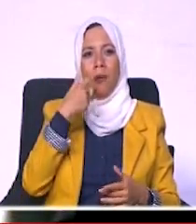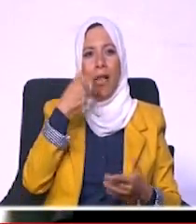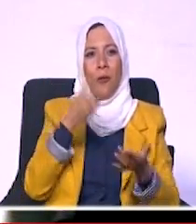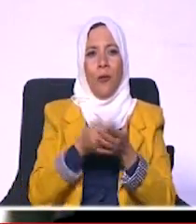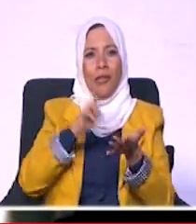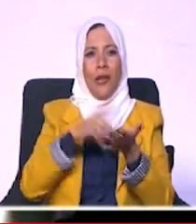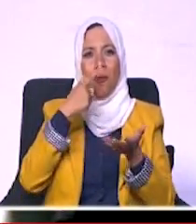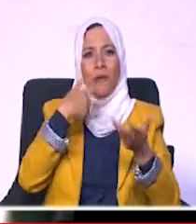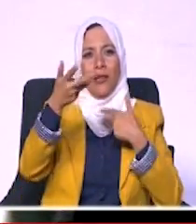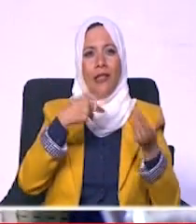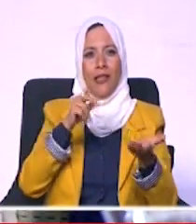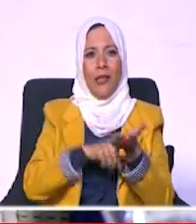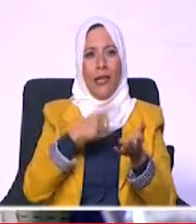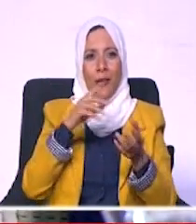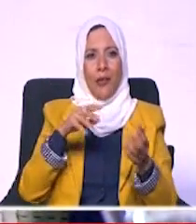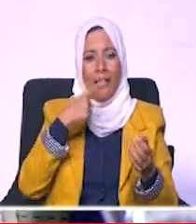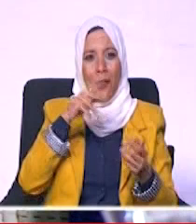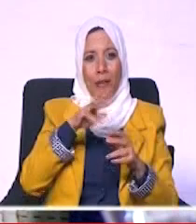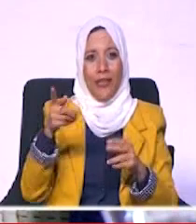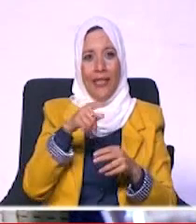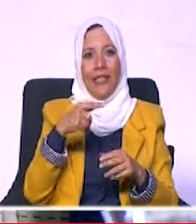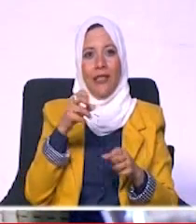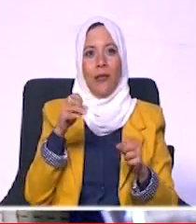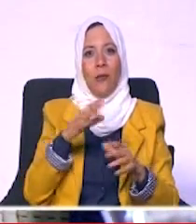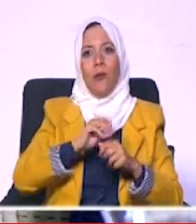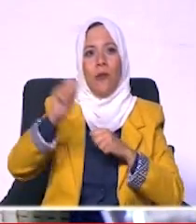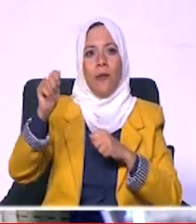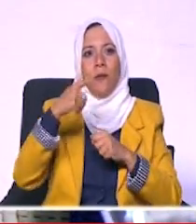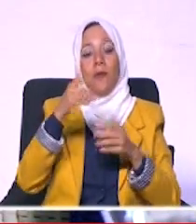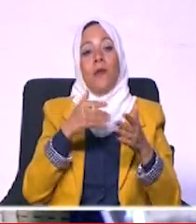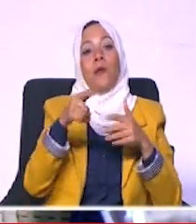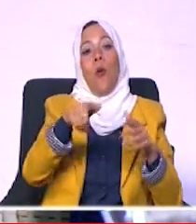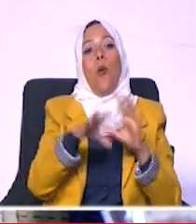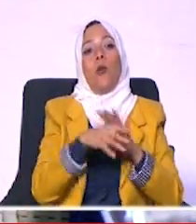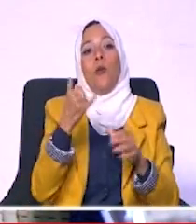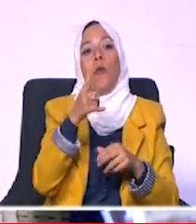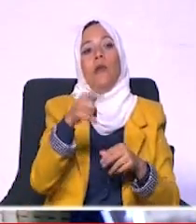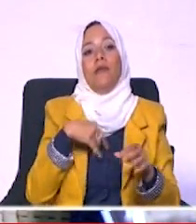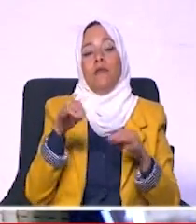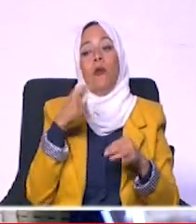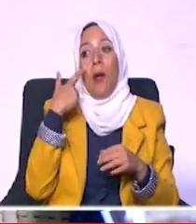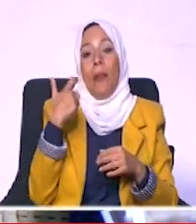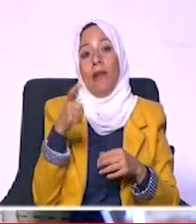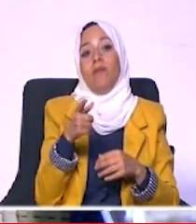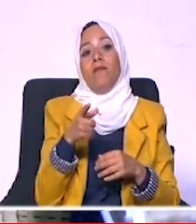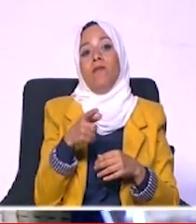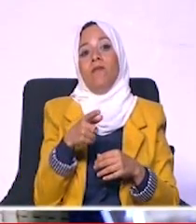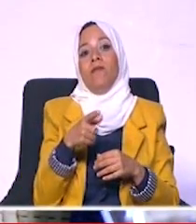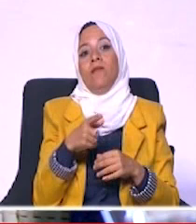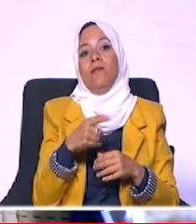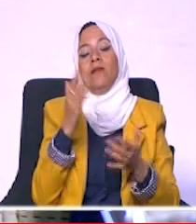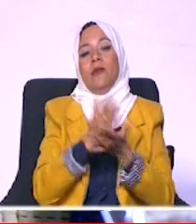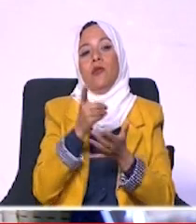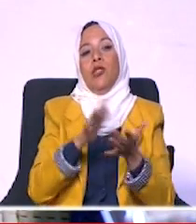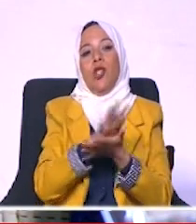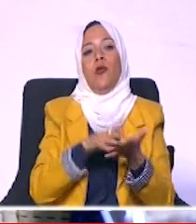تاني، تفهم ولا لا؟ انت بتغير الموضوع وبتبعد عن الموضوع الرئيسي. سيبك من الموضوع، هو ده الموضوع الرئيسي، خد بالك، وسبب المشاكل كلها